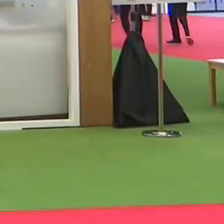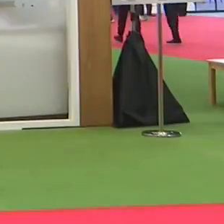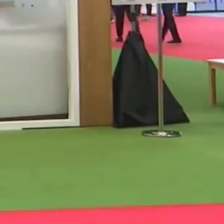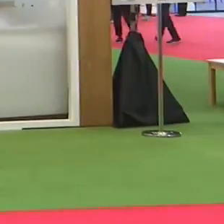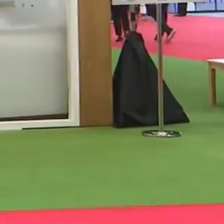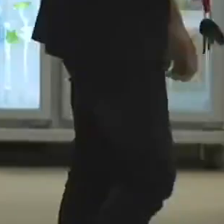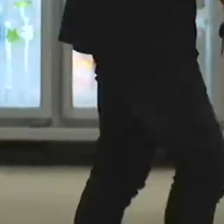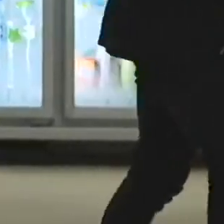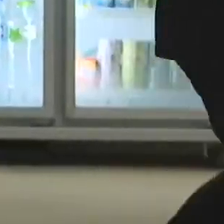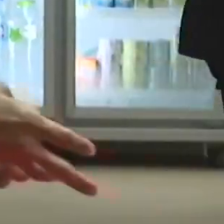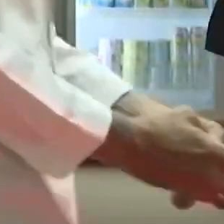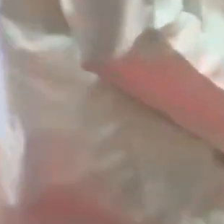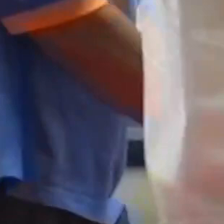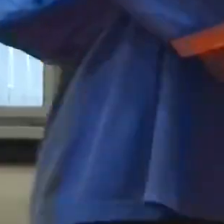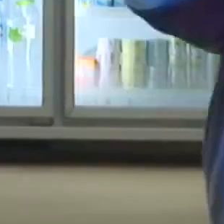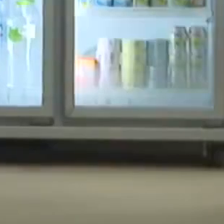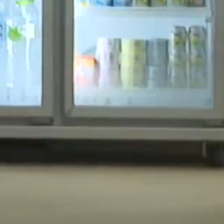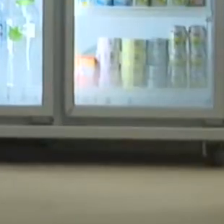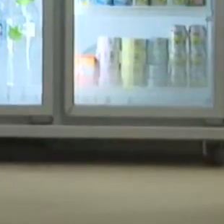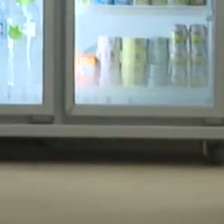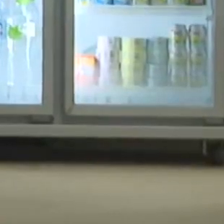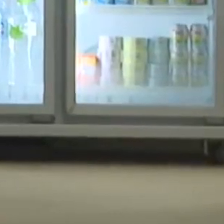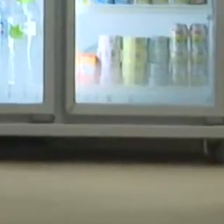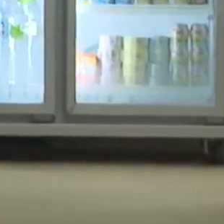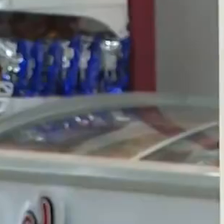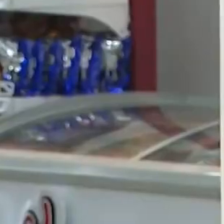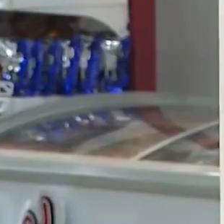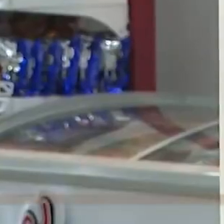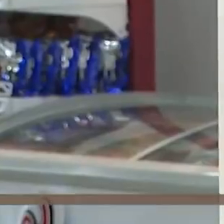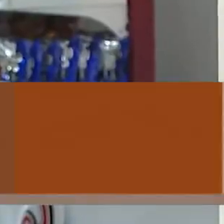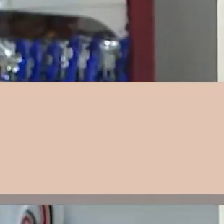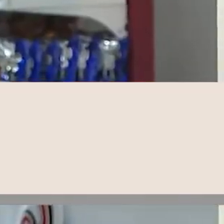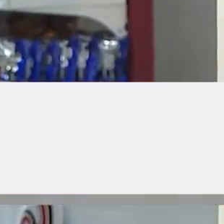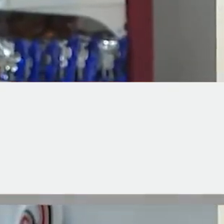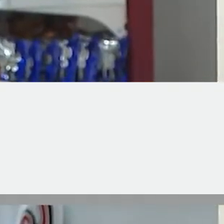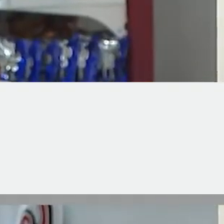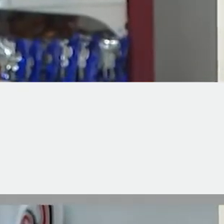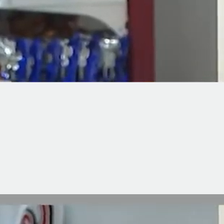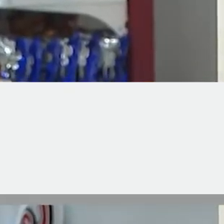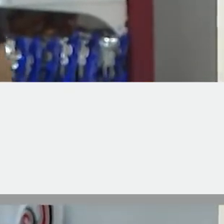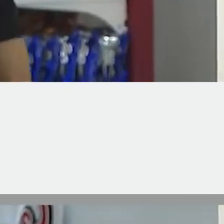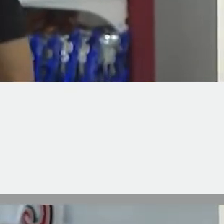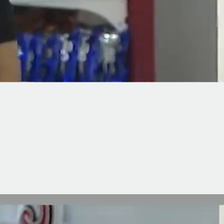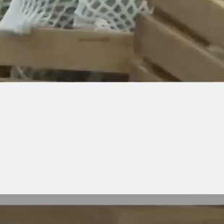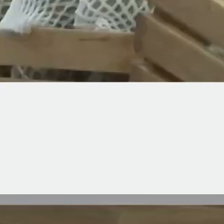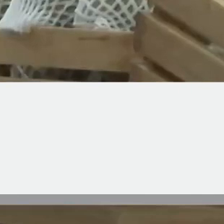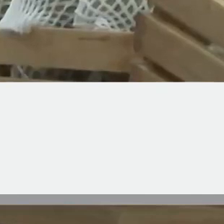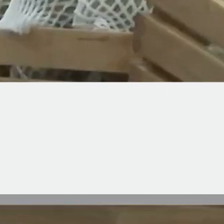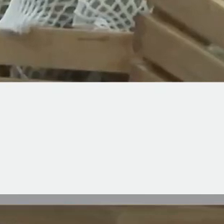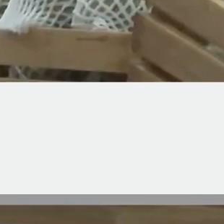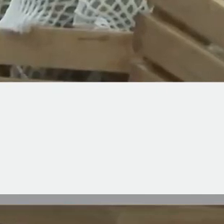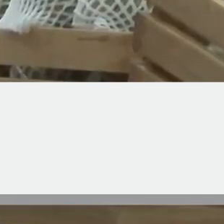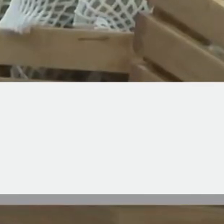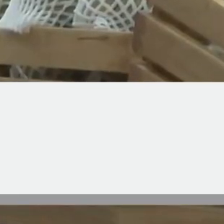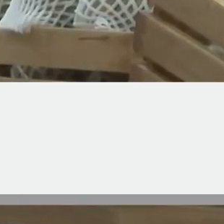แต่เพื่อความอยู่รอดนะคะมันก็พอจะมีทางออกอยู่เหมือนกันค่ะอย่าง3สูตรสำเร็จนะคะที่จะทำให้ผู้ประกอบการรายเล็กมีโอกาสแข่